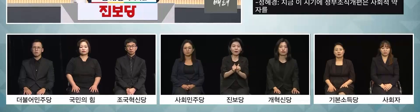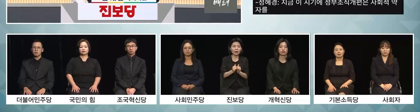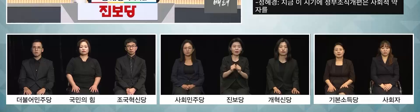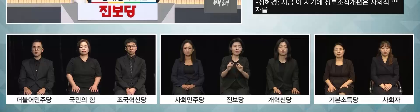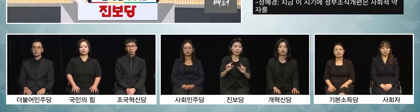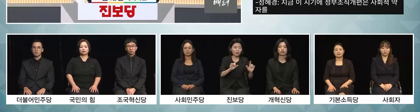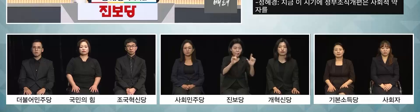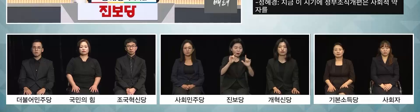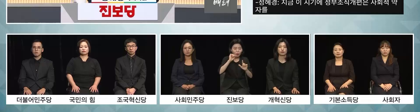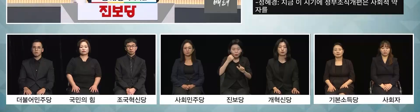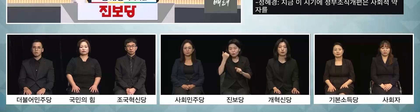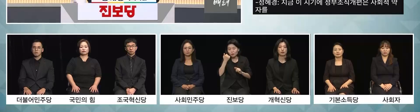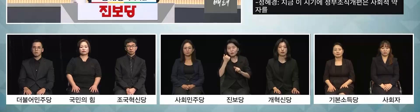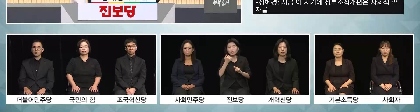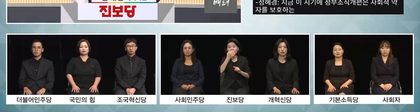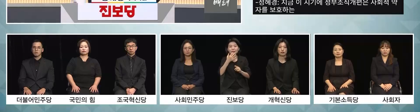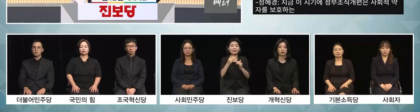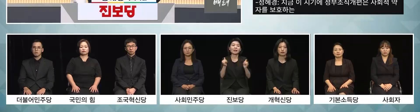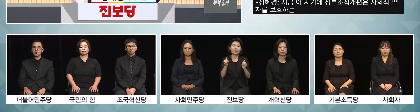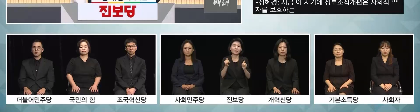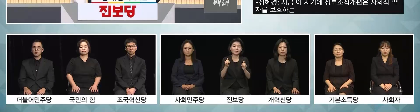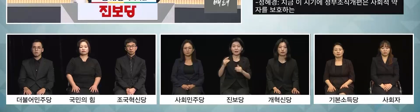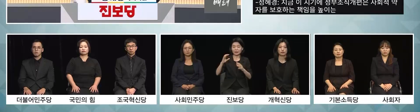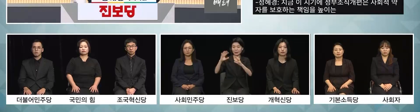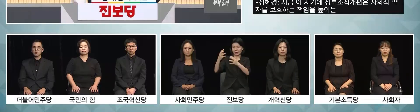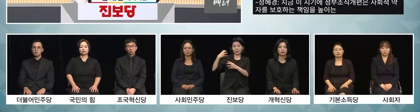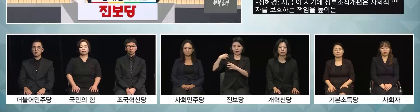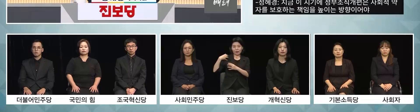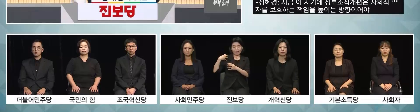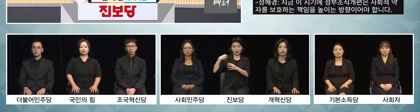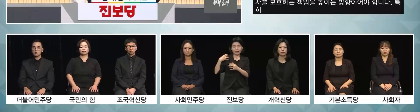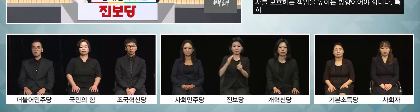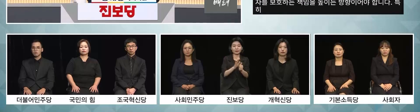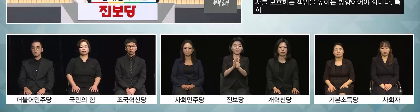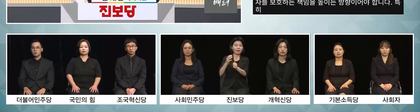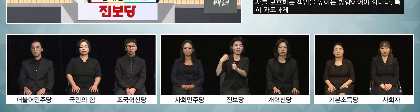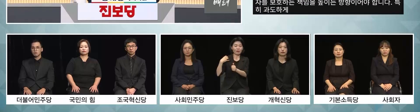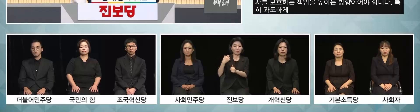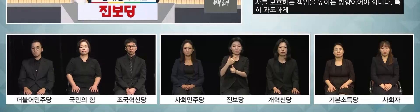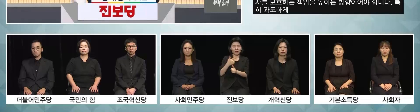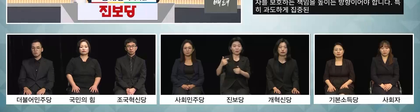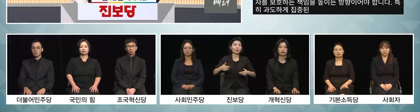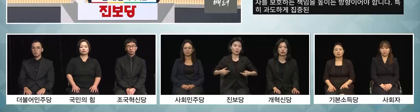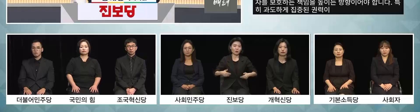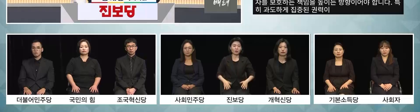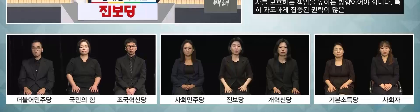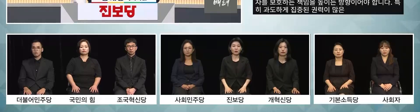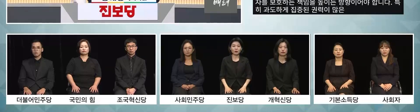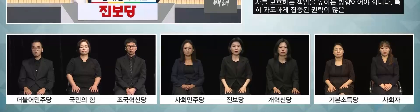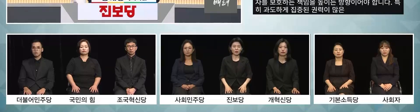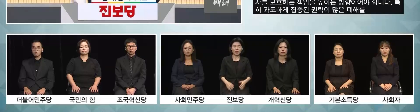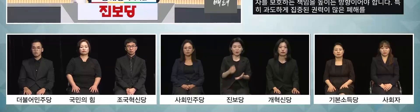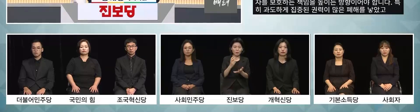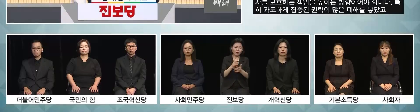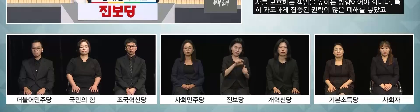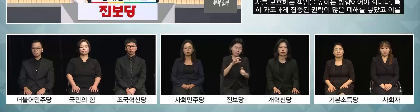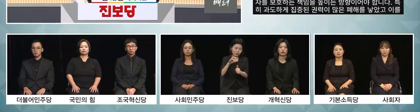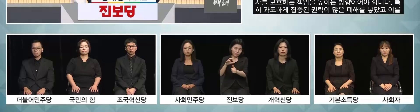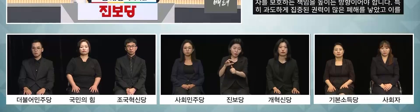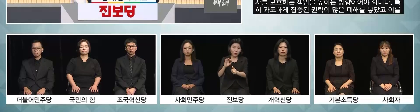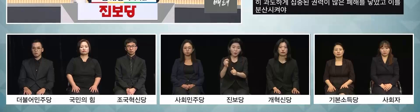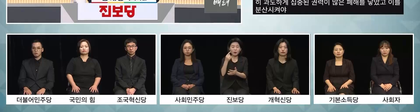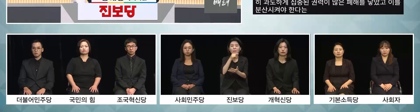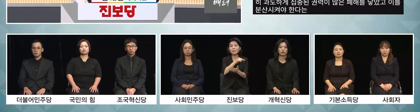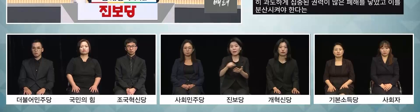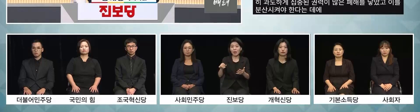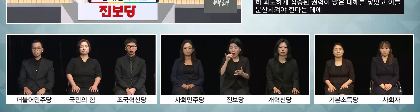책임을 높이는 방향이어야 합니다. 특히 과도하게 집중된 권력이 많은 폐해를 낳았고 이를 분산시켜야 한다는 데